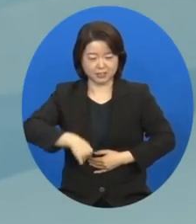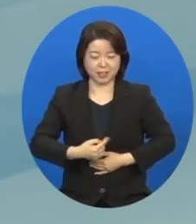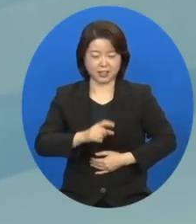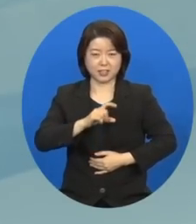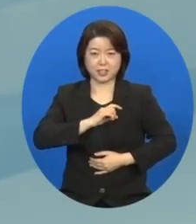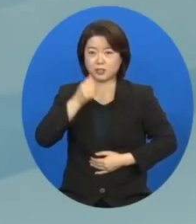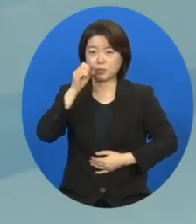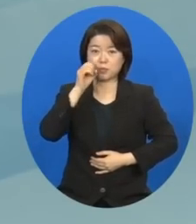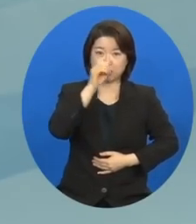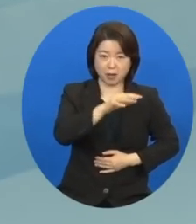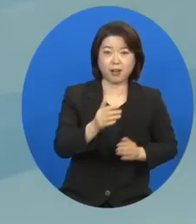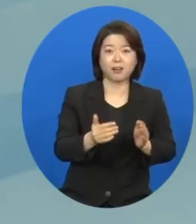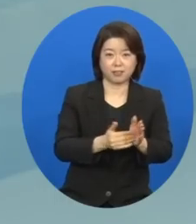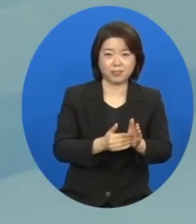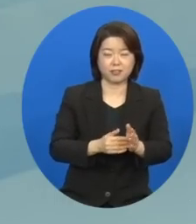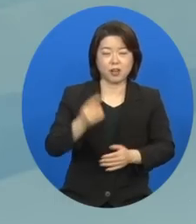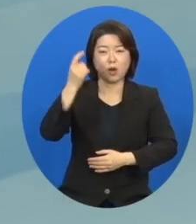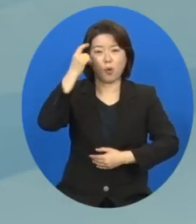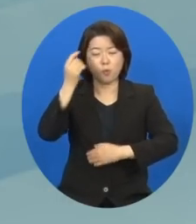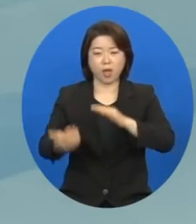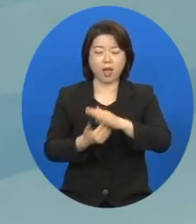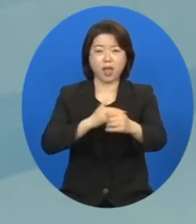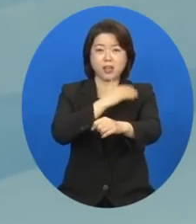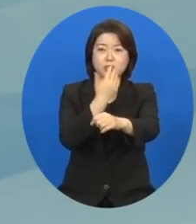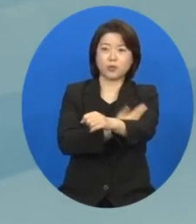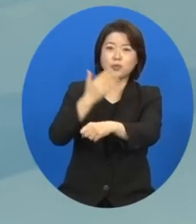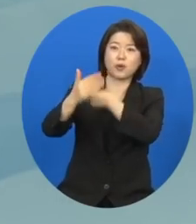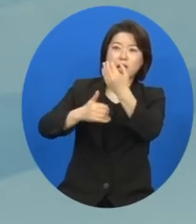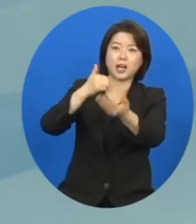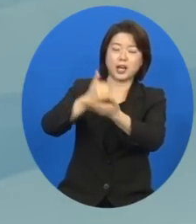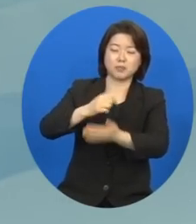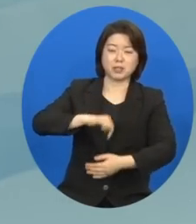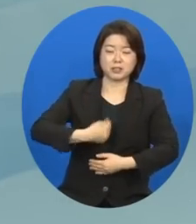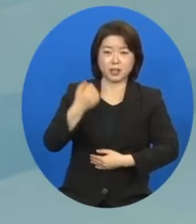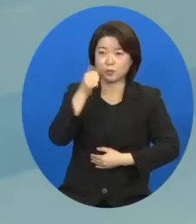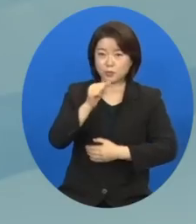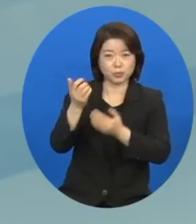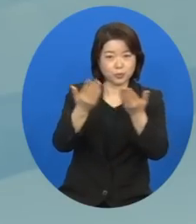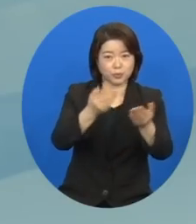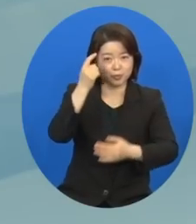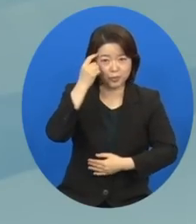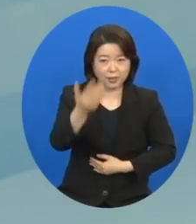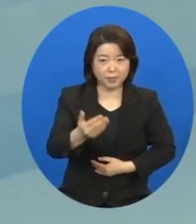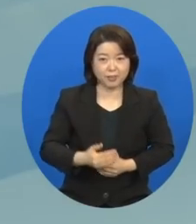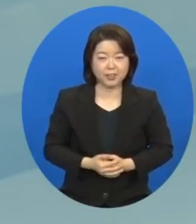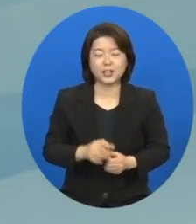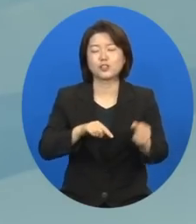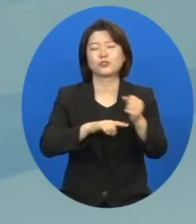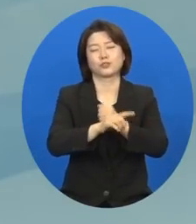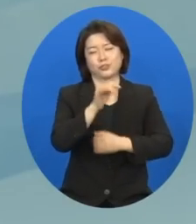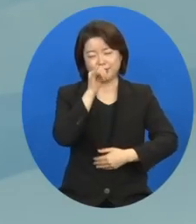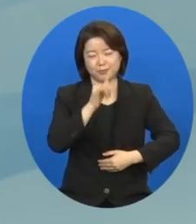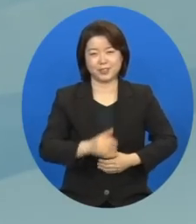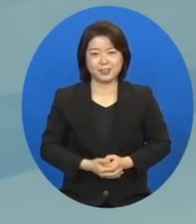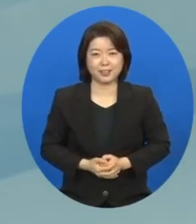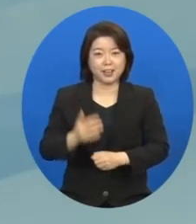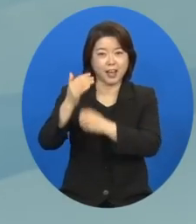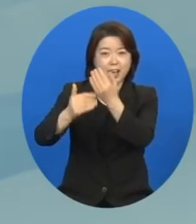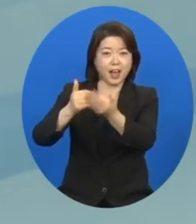소개합니다. 왜 하나님이 전능하신 하나님이라고 자신을 소개하실까요? 그 이유가 있는 거예요.